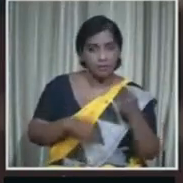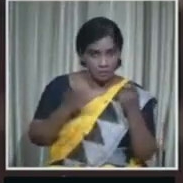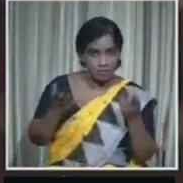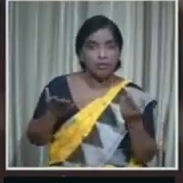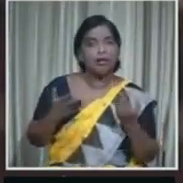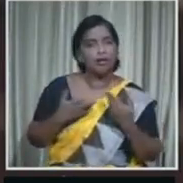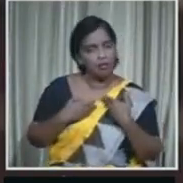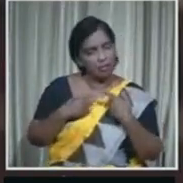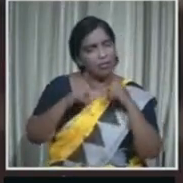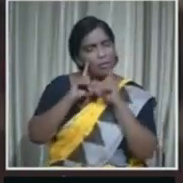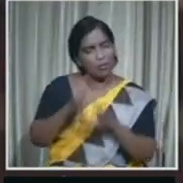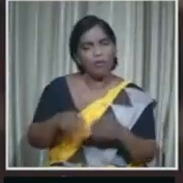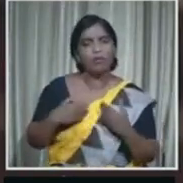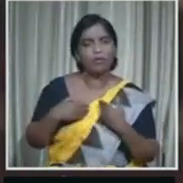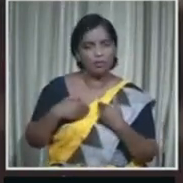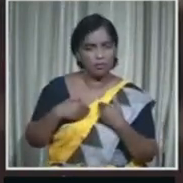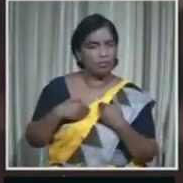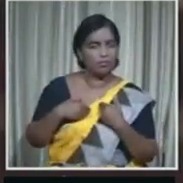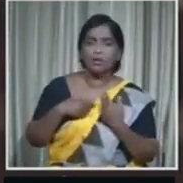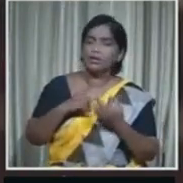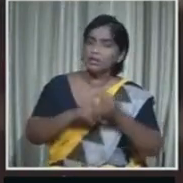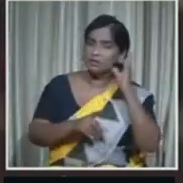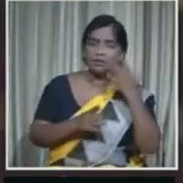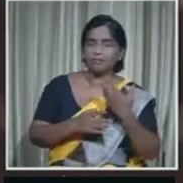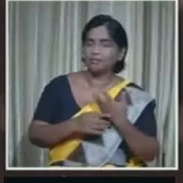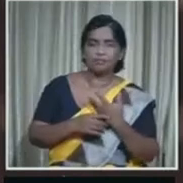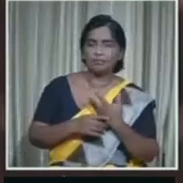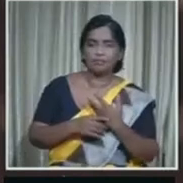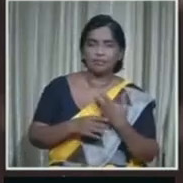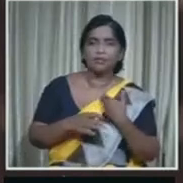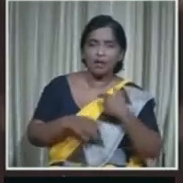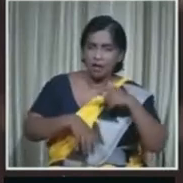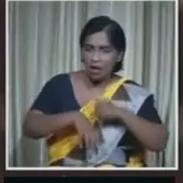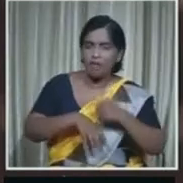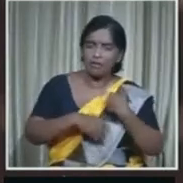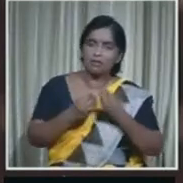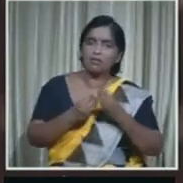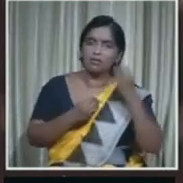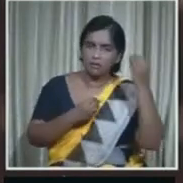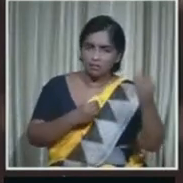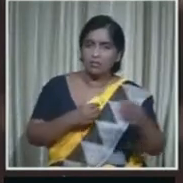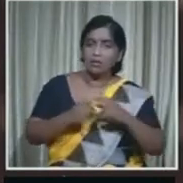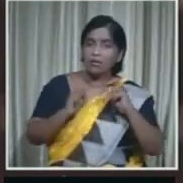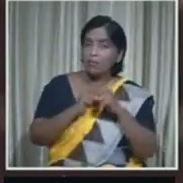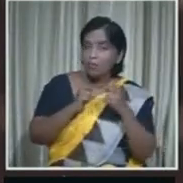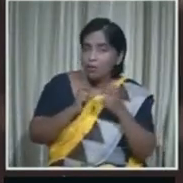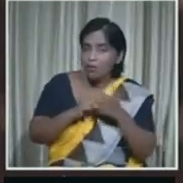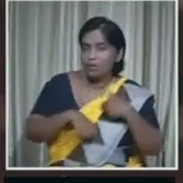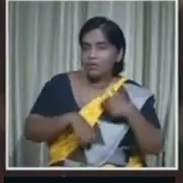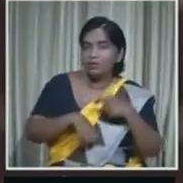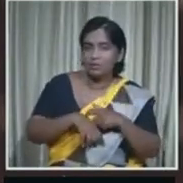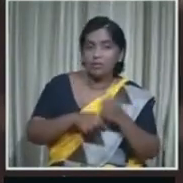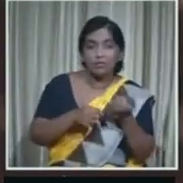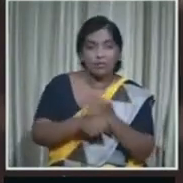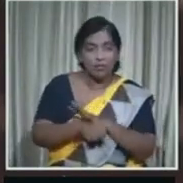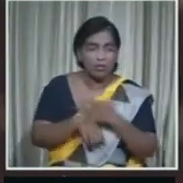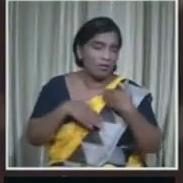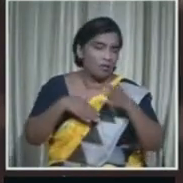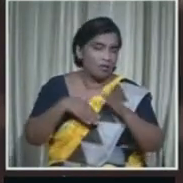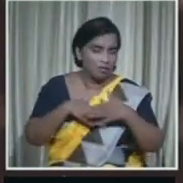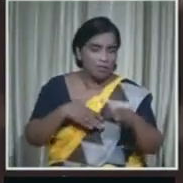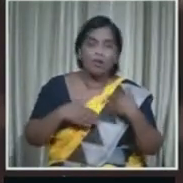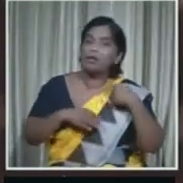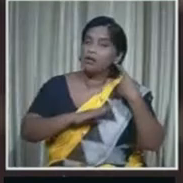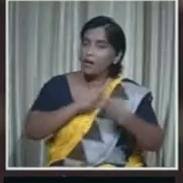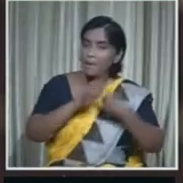අපෙත් හිටියා එම. මේ ගාල්ල නේද ජනාධිපතිතුමා කියව නැහැ. අපි අවස්ථාව දෙමු. මේක අර්බුදකාරී තත්ත්වයක්. අපි කොවිඩ් එකට මුහුණ දුන්නා. අපි මේ